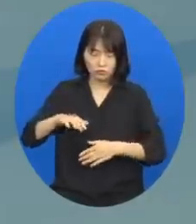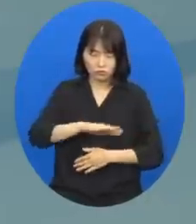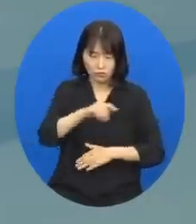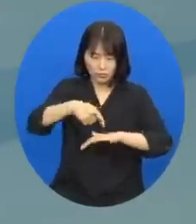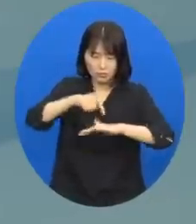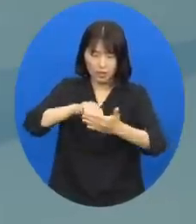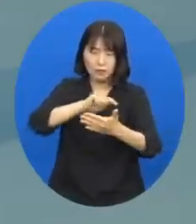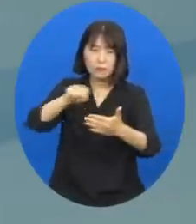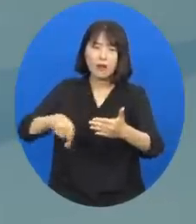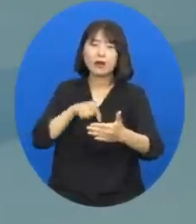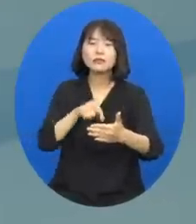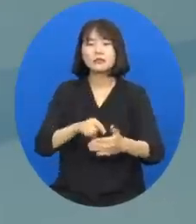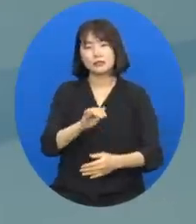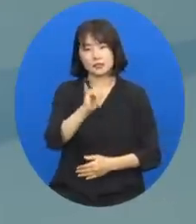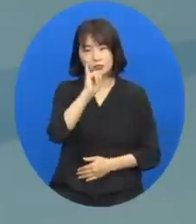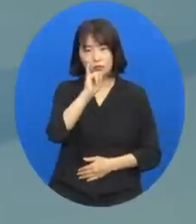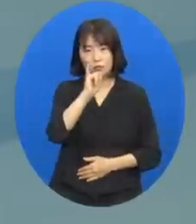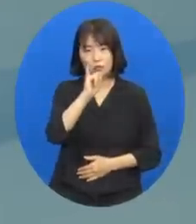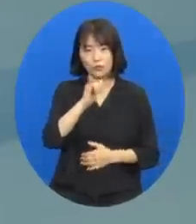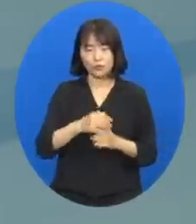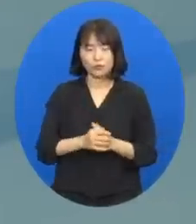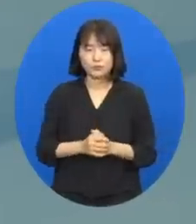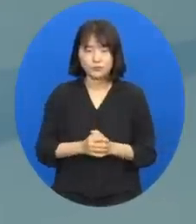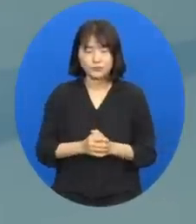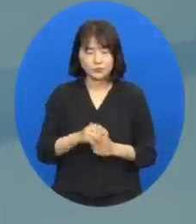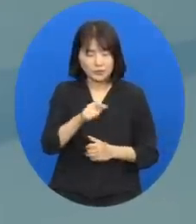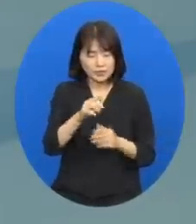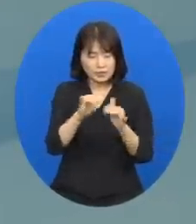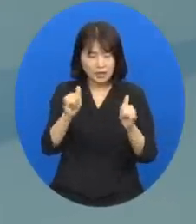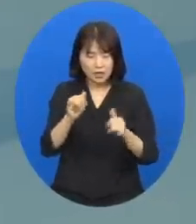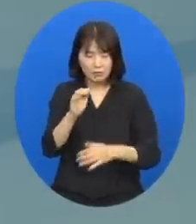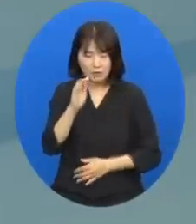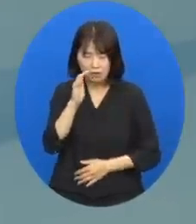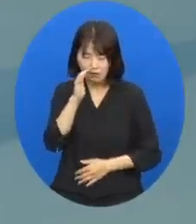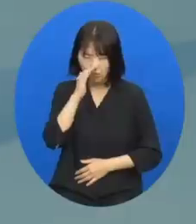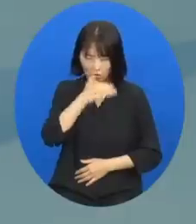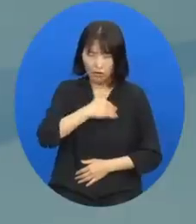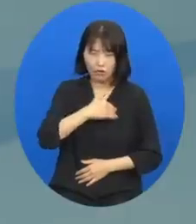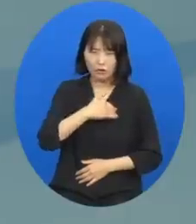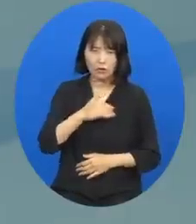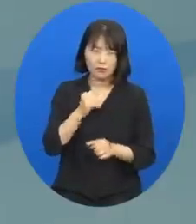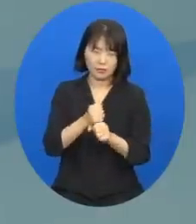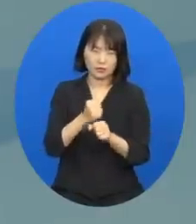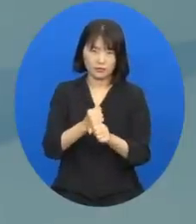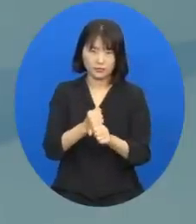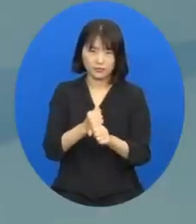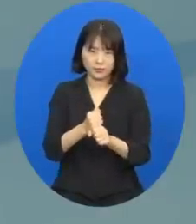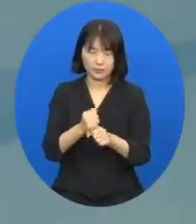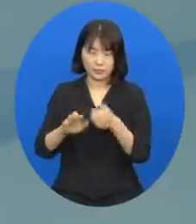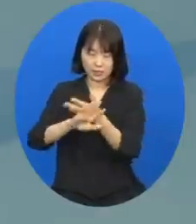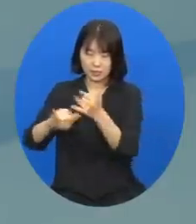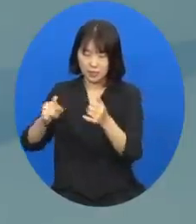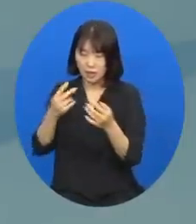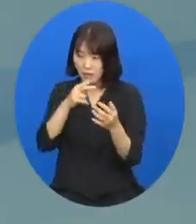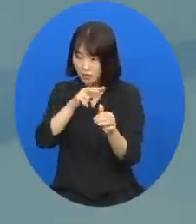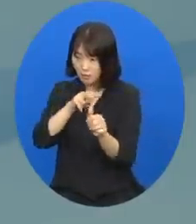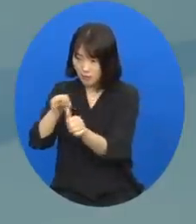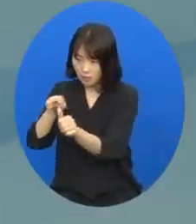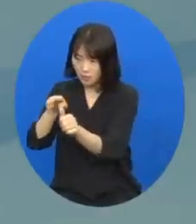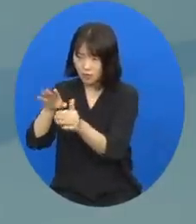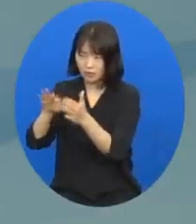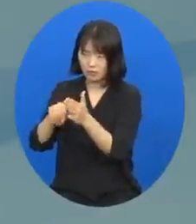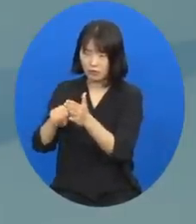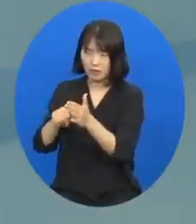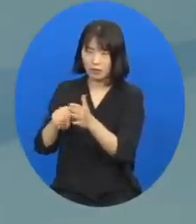있다는 것이 이것이 사람들을 더럽게 만든다는 거에요 상대방을 바라보는 시선이 곱지 않은 거에요 눈이